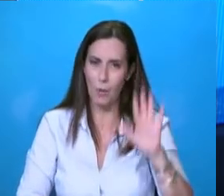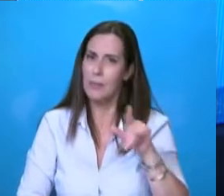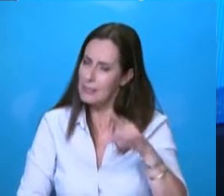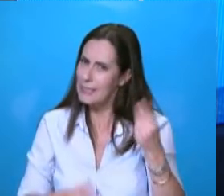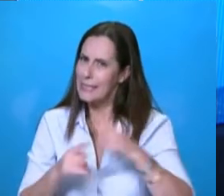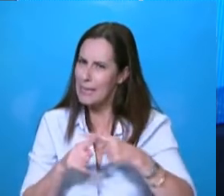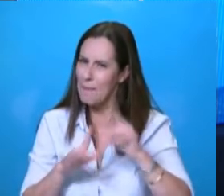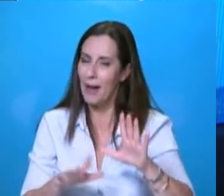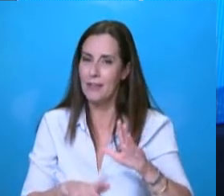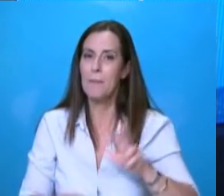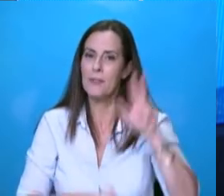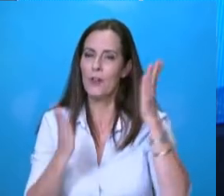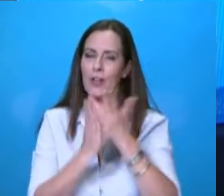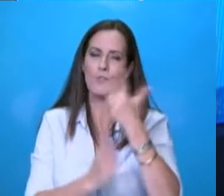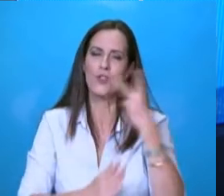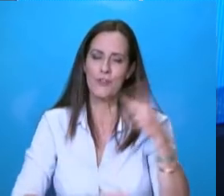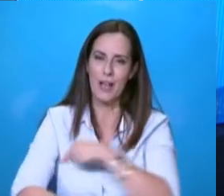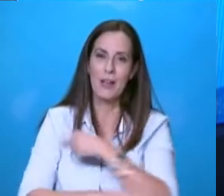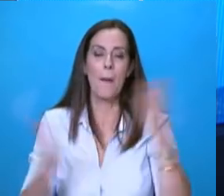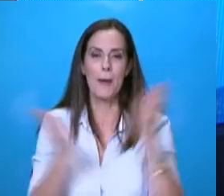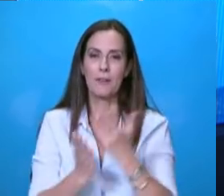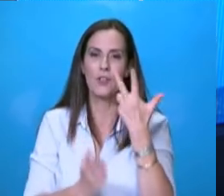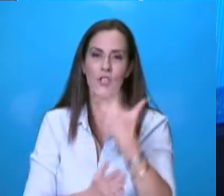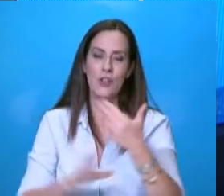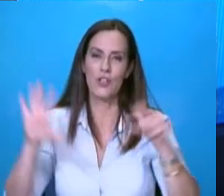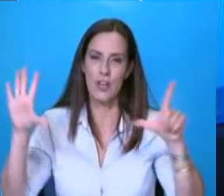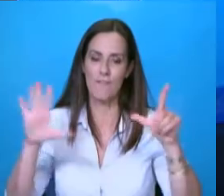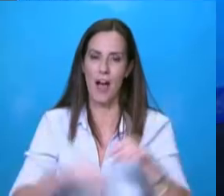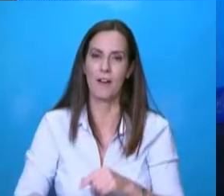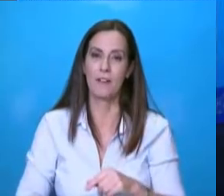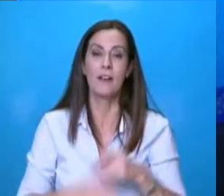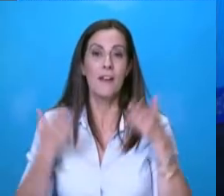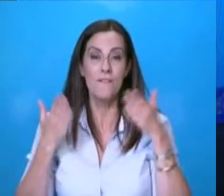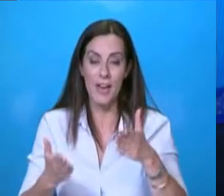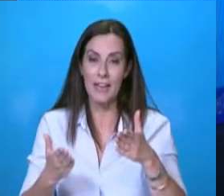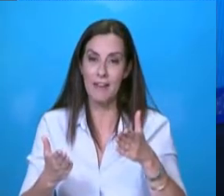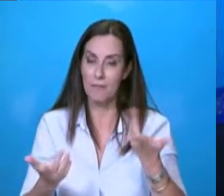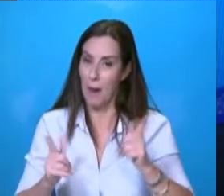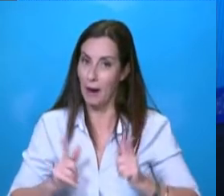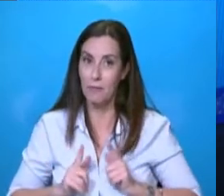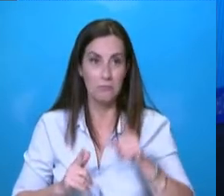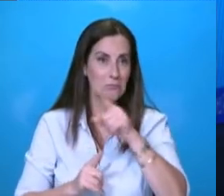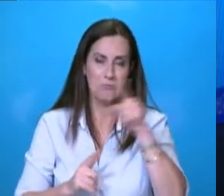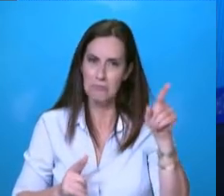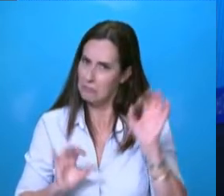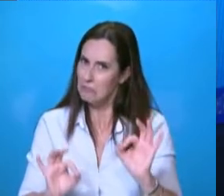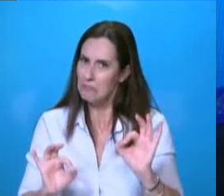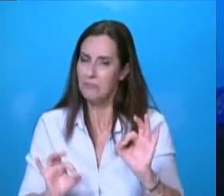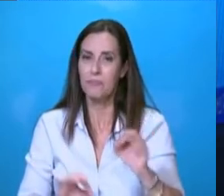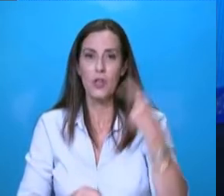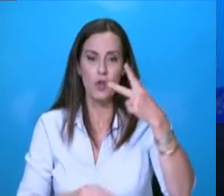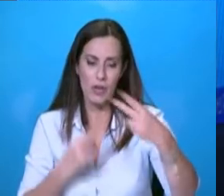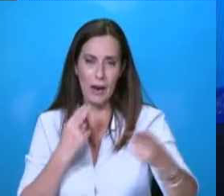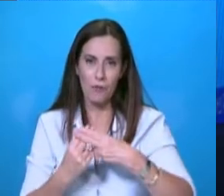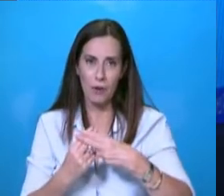סימן. בצפון הנגב 32 מעלות, באילת 37 מעלות, והנה התשקיף שלנו שהוא בסך הכל די אופטימי. בשלושת הימים